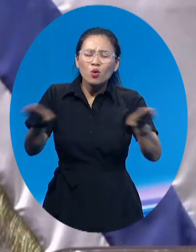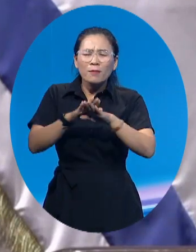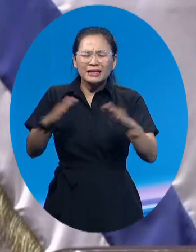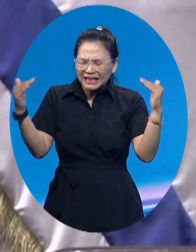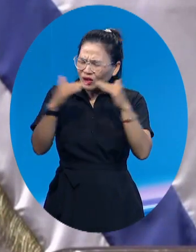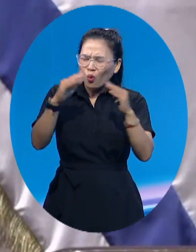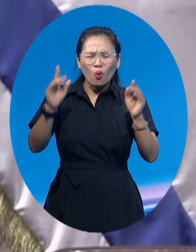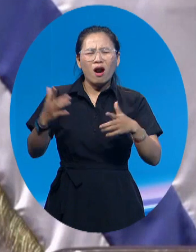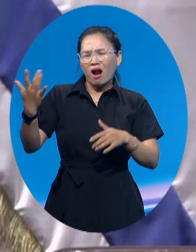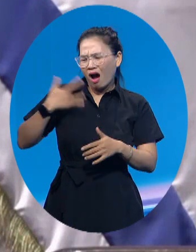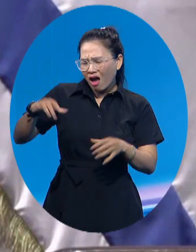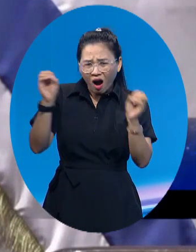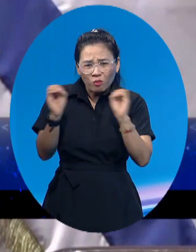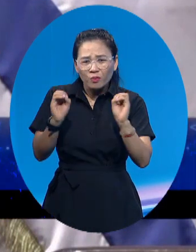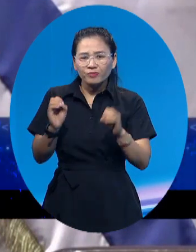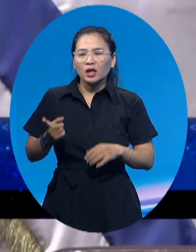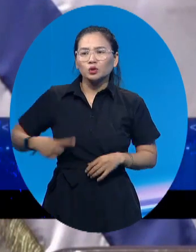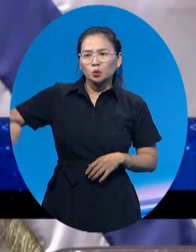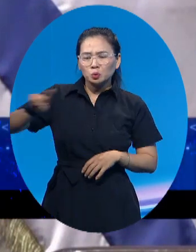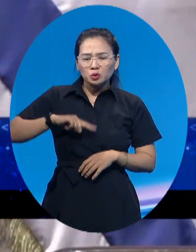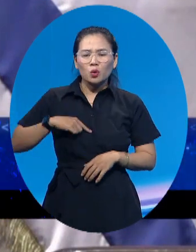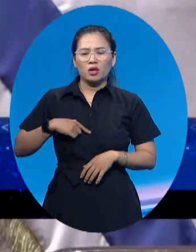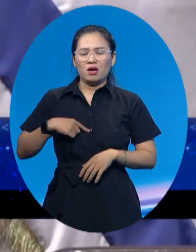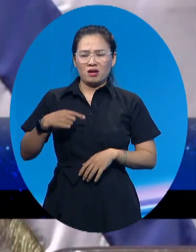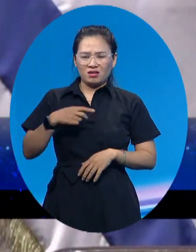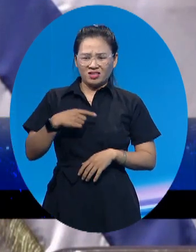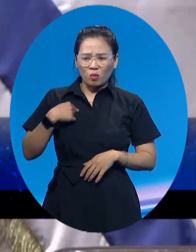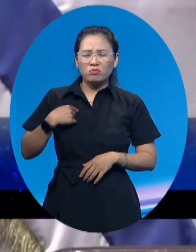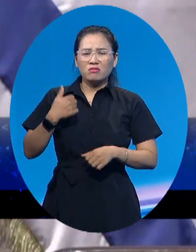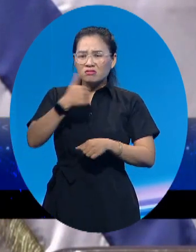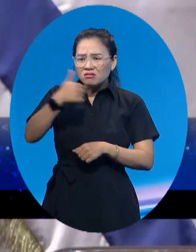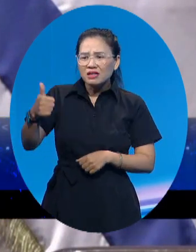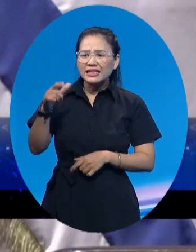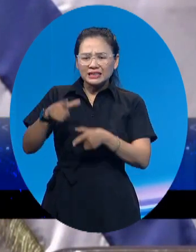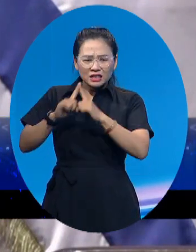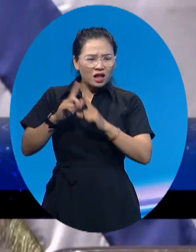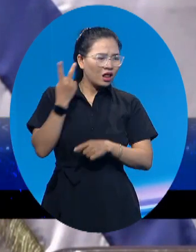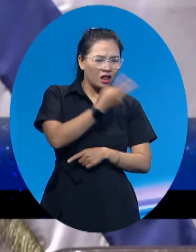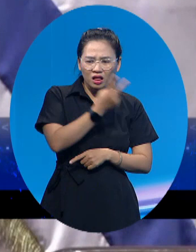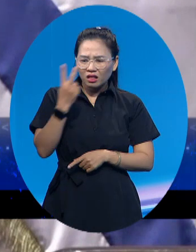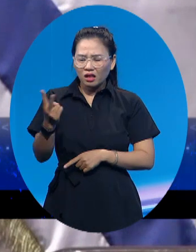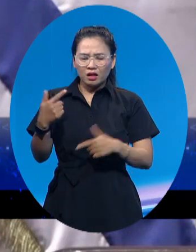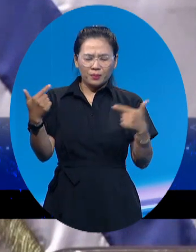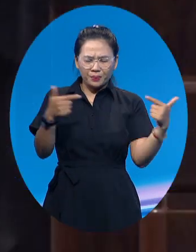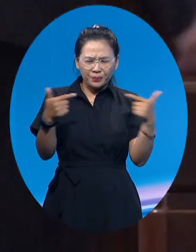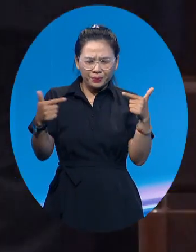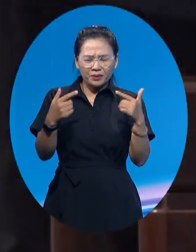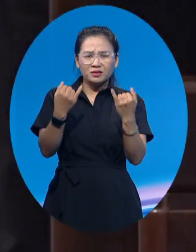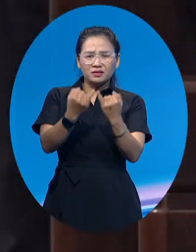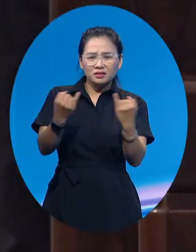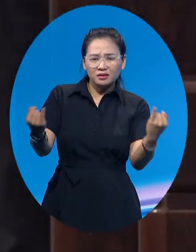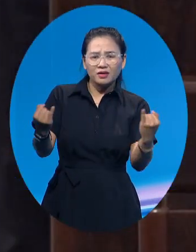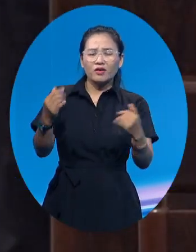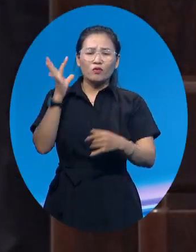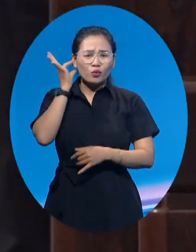thù. Chúng tôi, những công dân Israel gốc Ả Rập, nhìn thấy cả hai phía. Họ tấn công trẻ em và phụ nữ